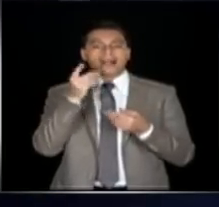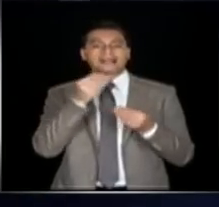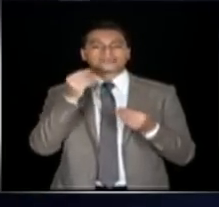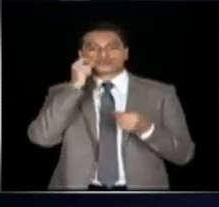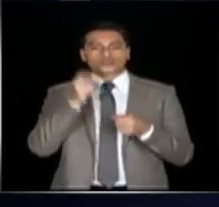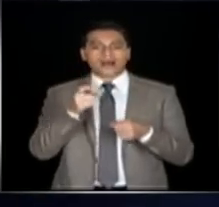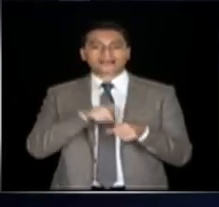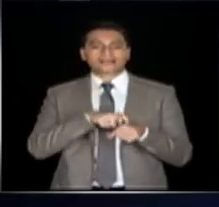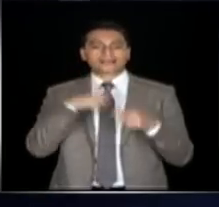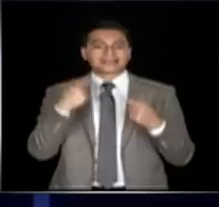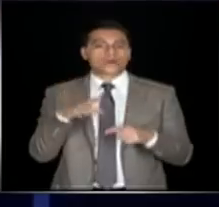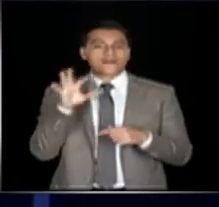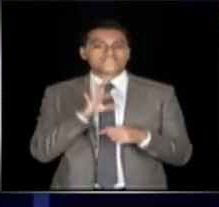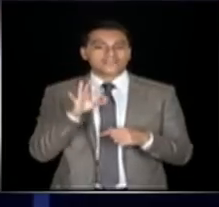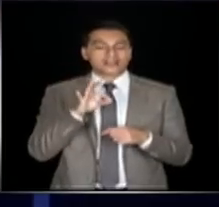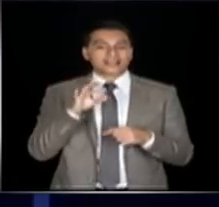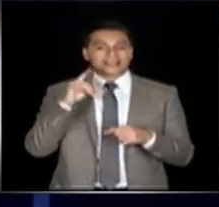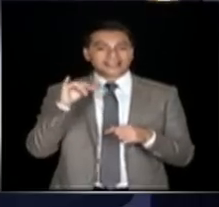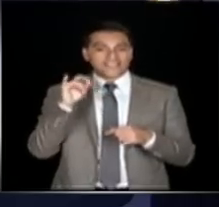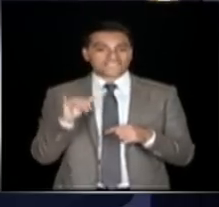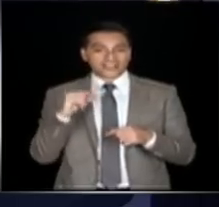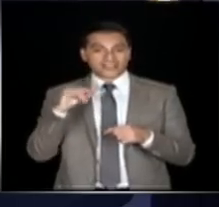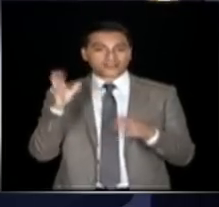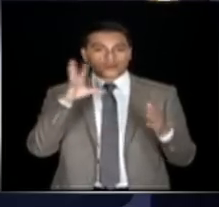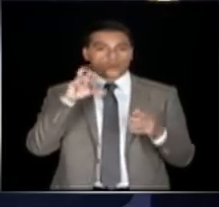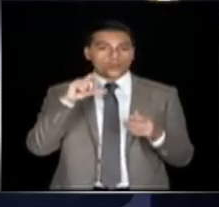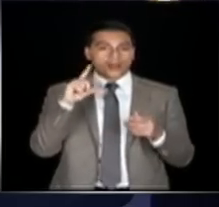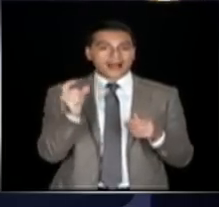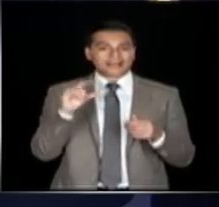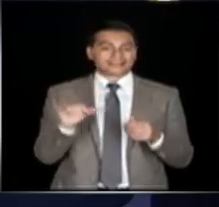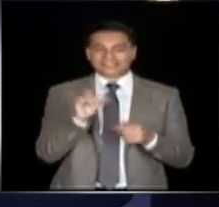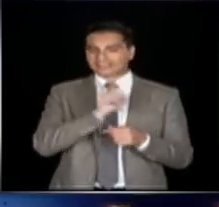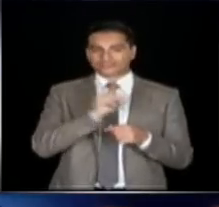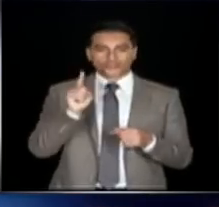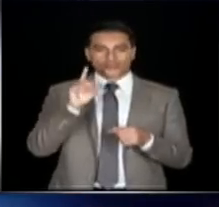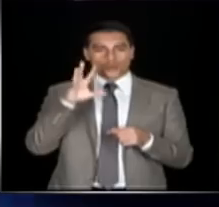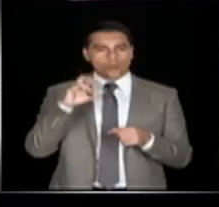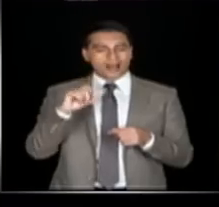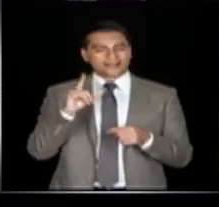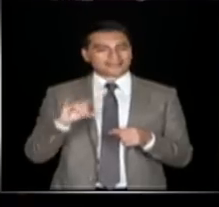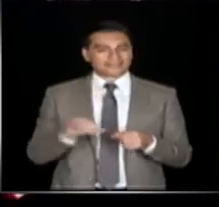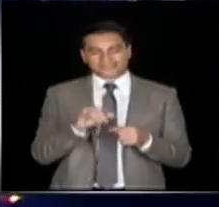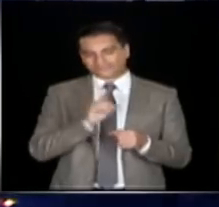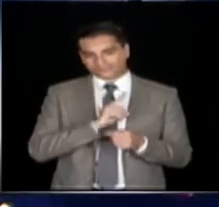هولندي. ديفيد هوكني مش هولندي. إجابة خاطئة.